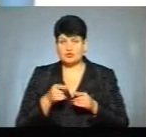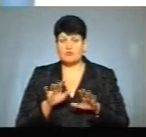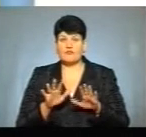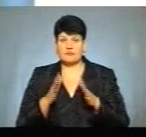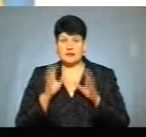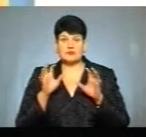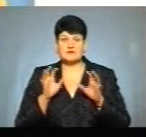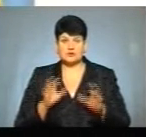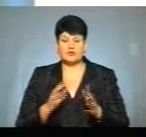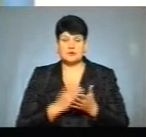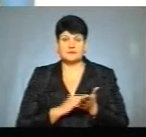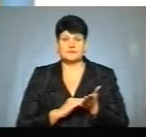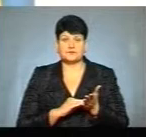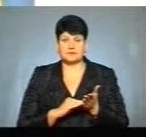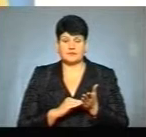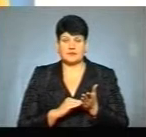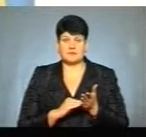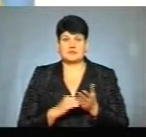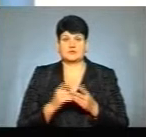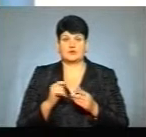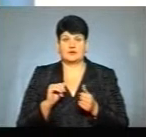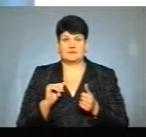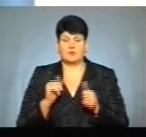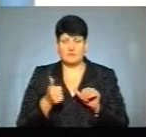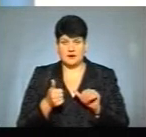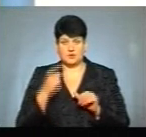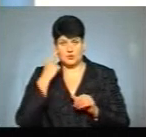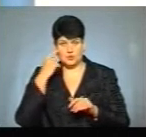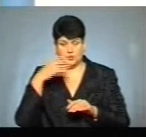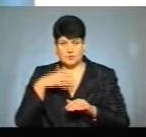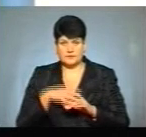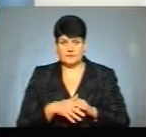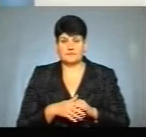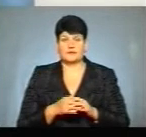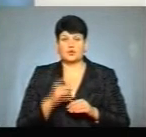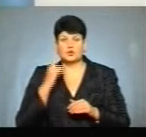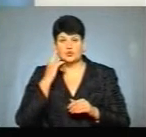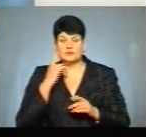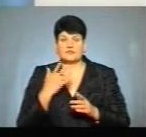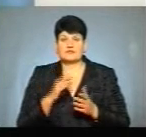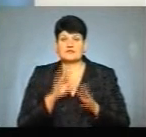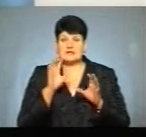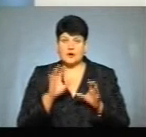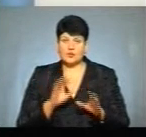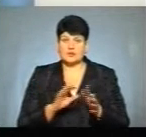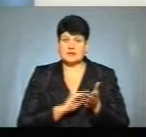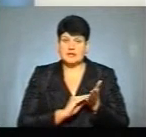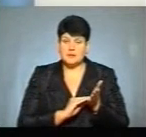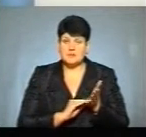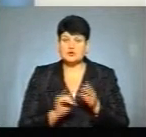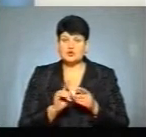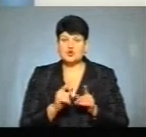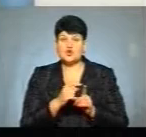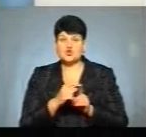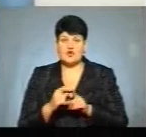закон йде попереду громадської думки і свідомості національної, оскільки в законі прописано, що